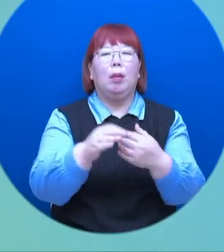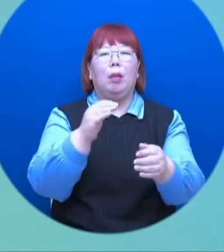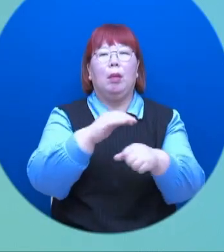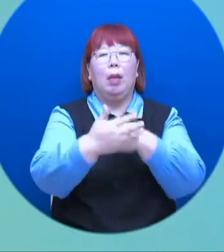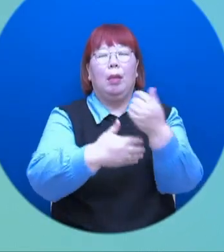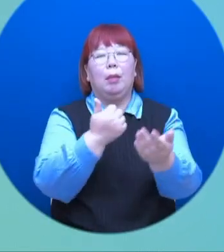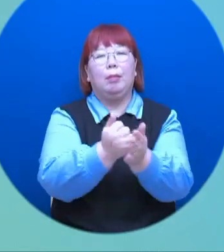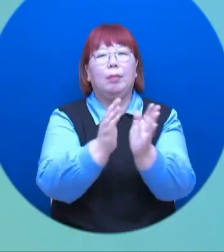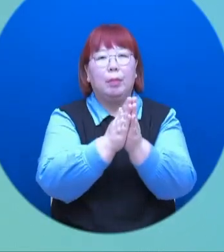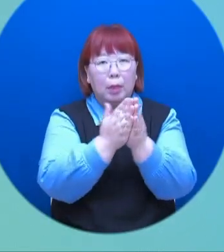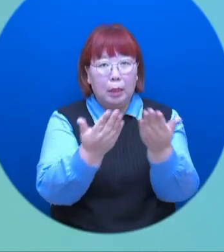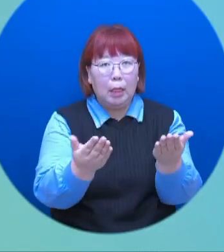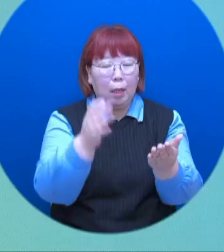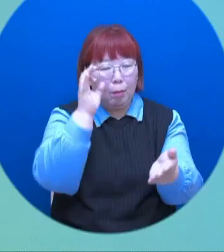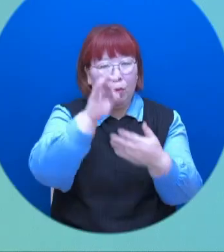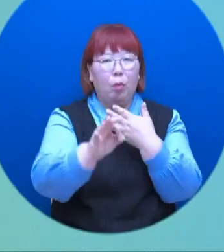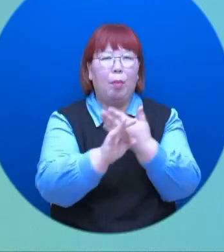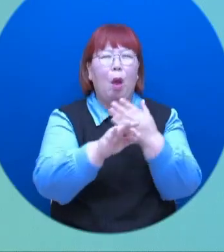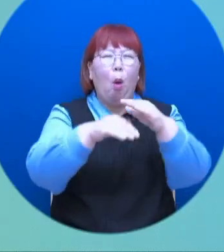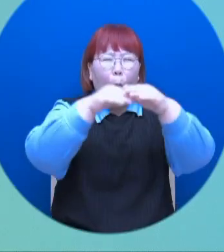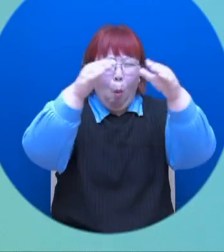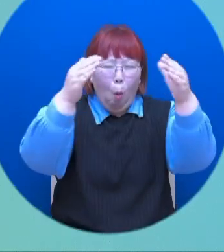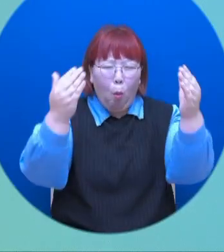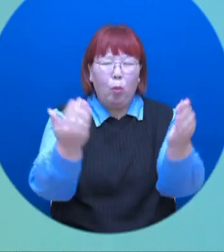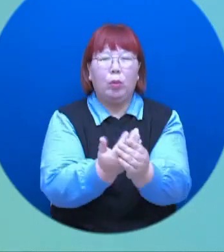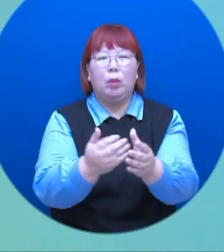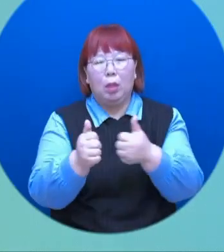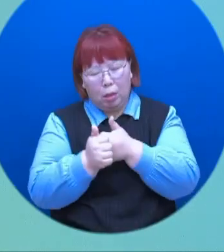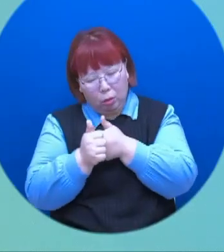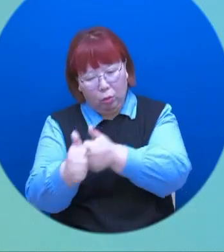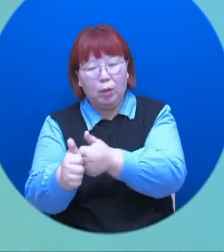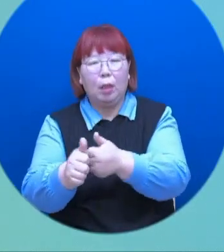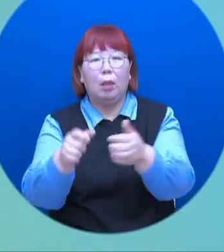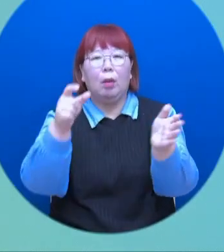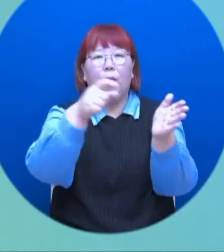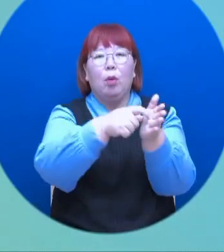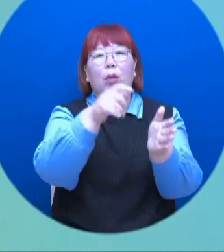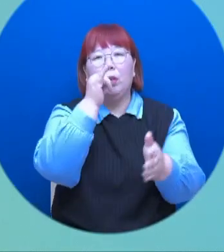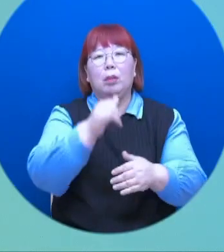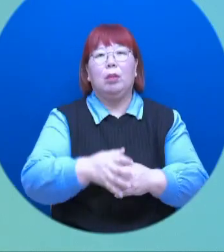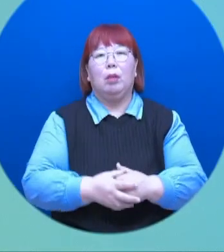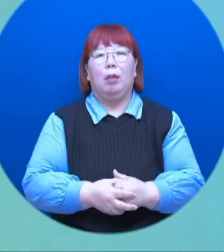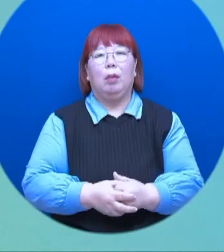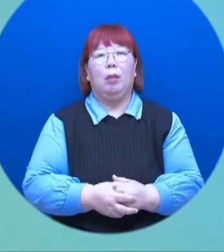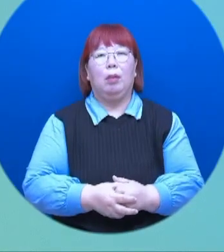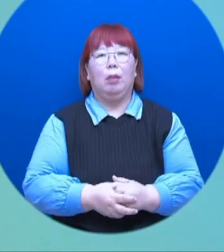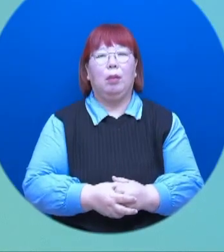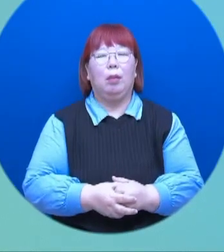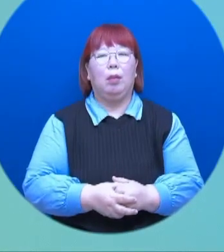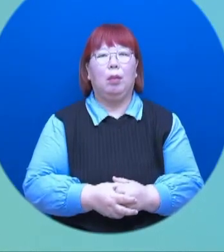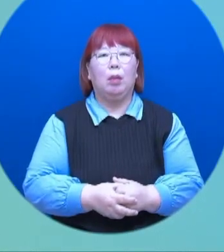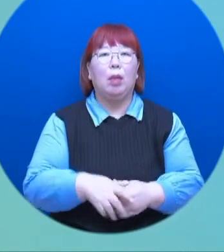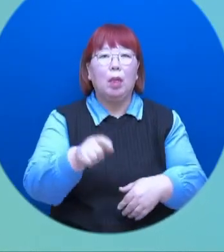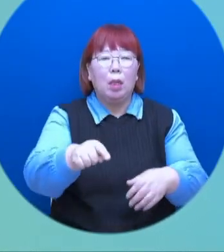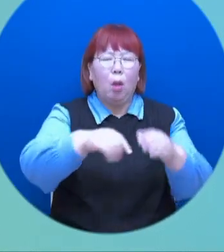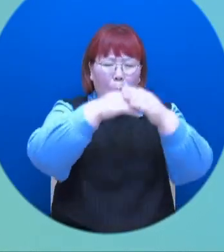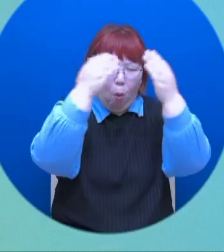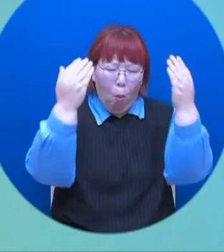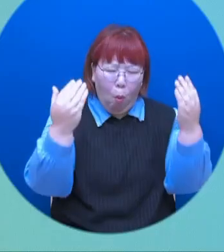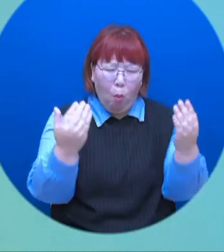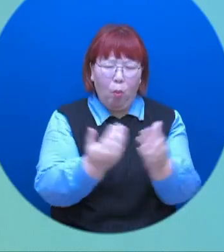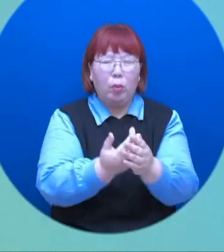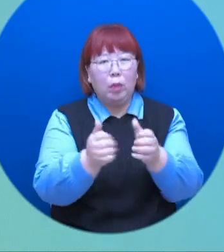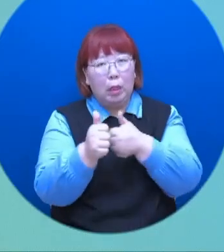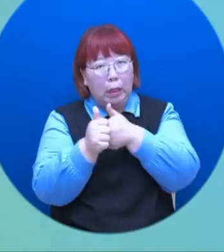성경에 온전히 쫓았음이니라. 온전히 쫓았다 말씀을 해요. 이 온전히